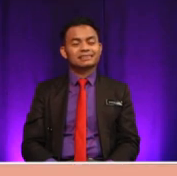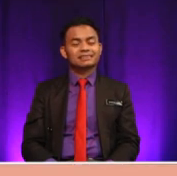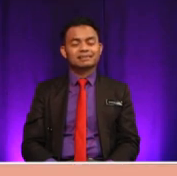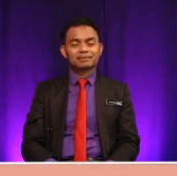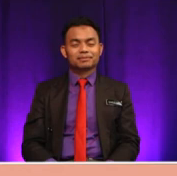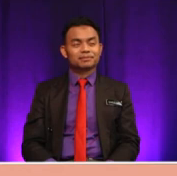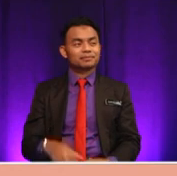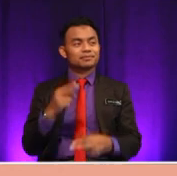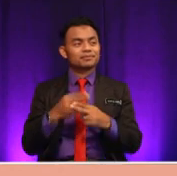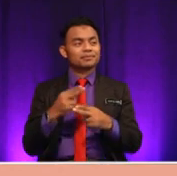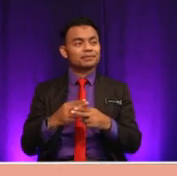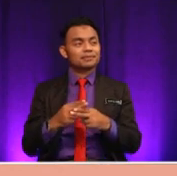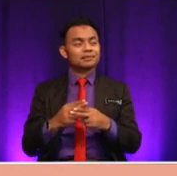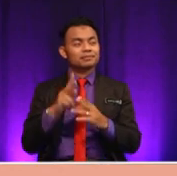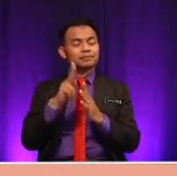komponen